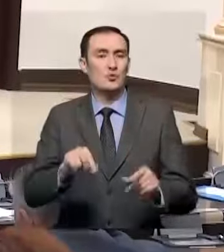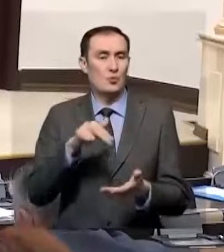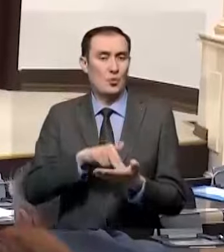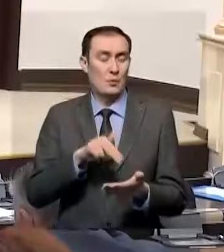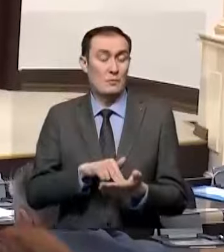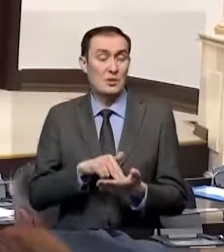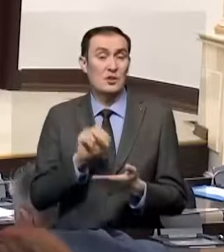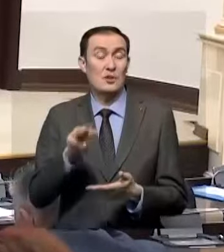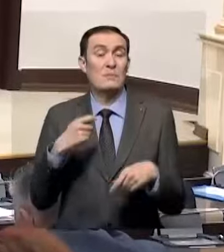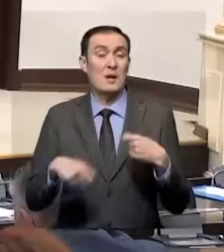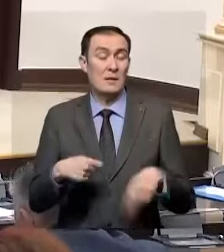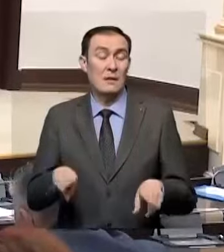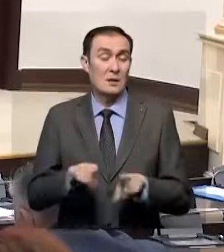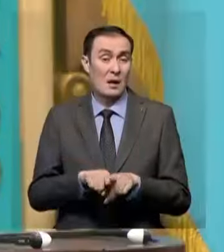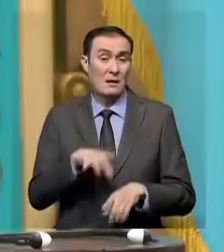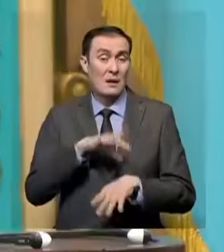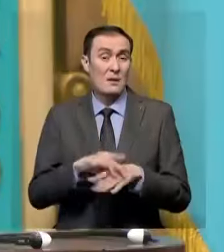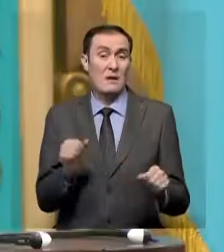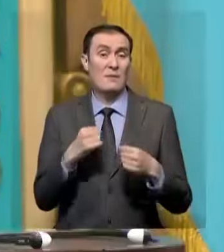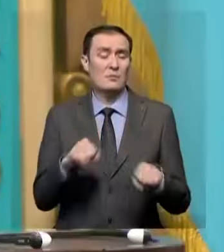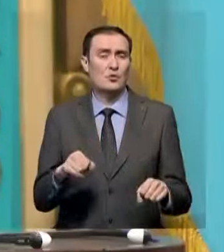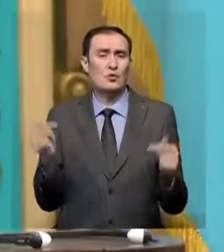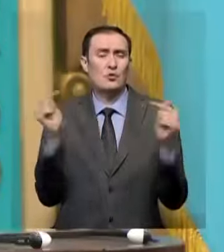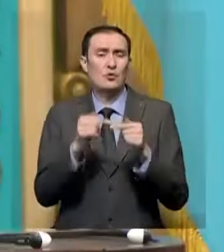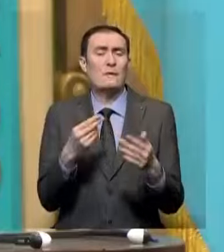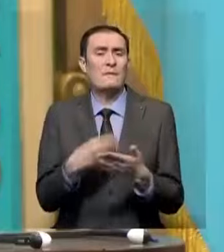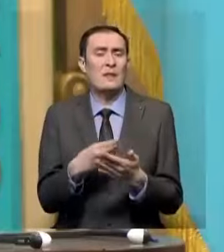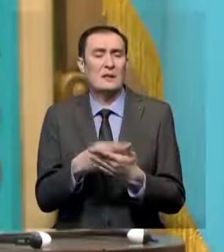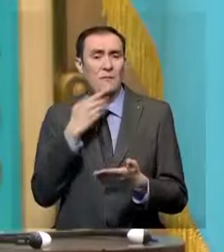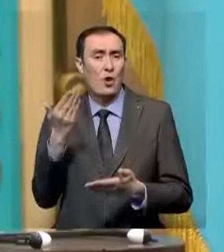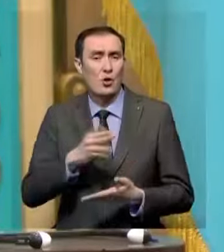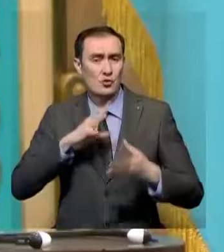ниже рыночных. В таких случаях невозможно получить финансовую